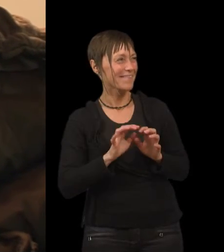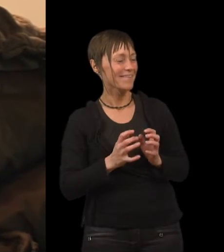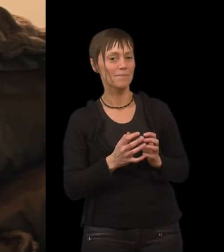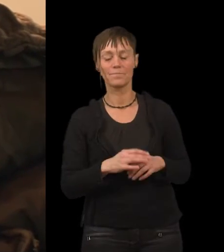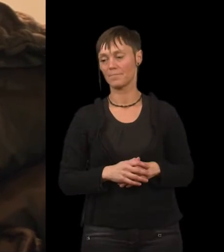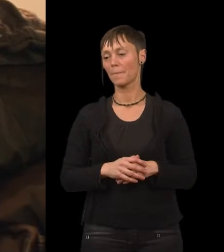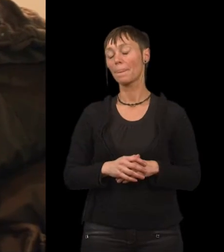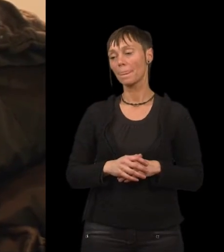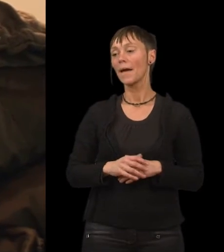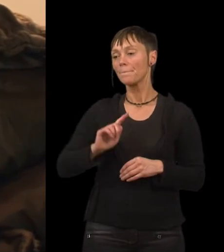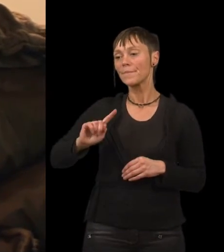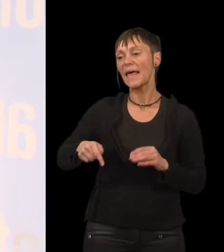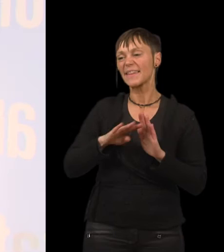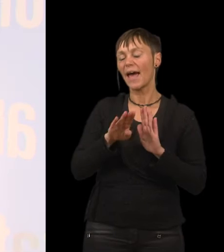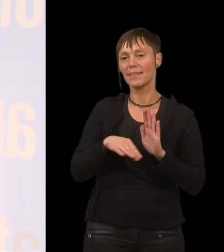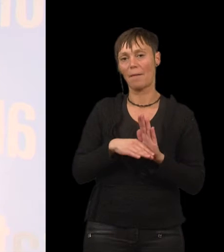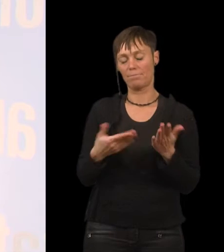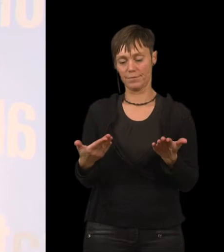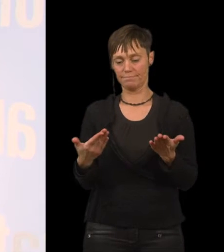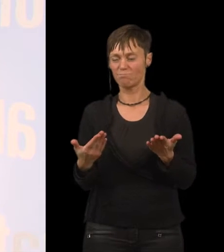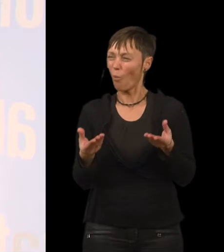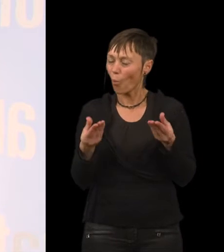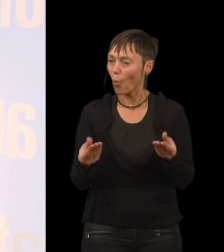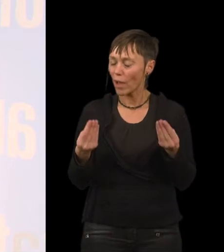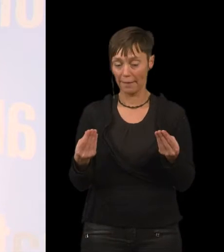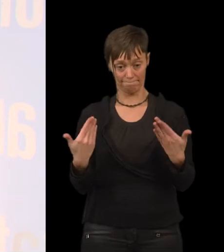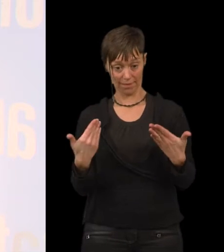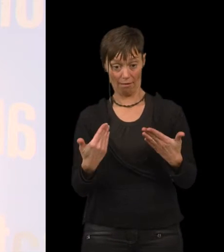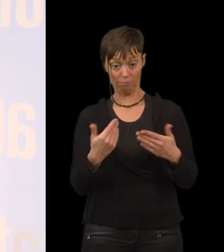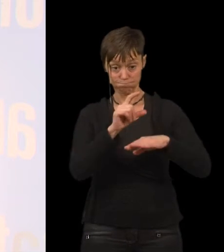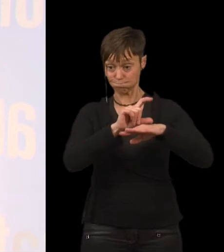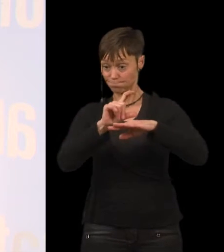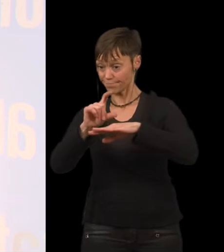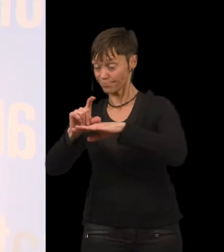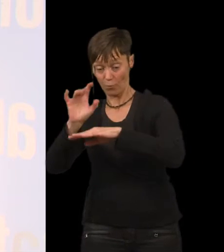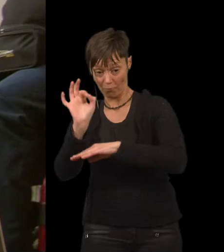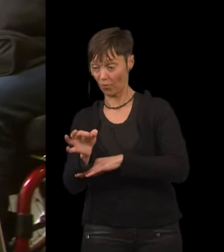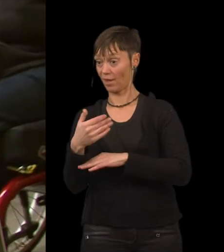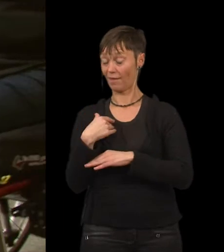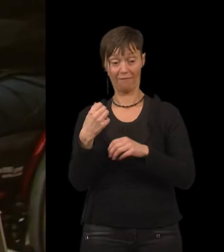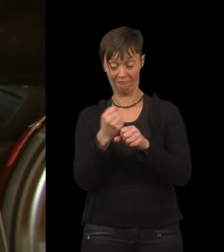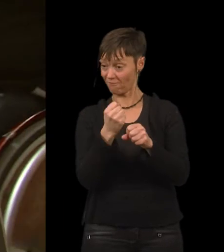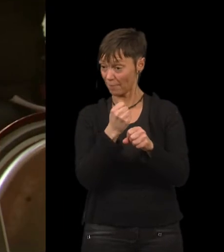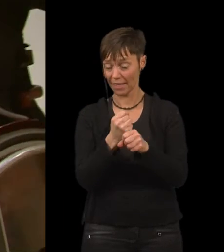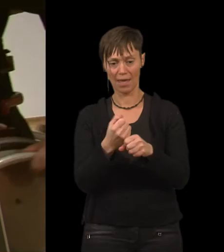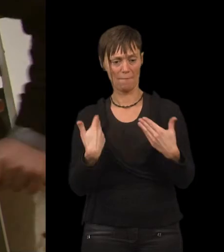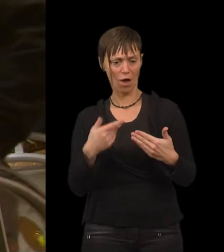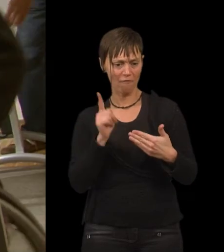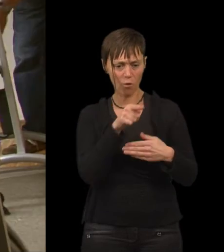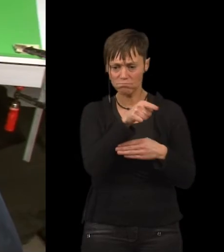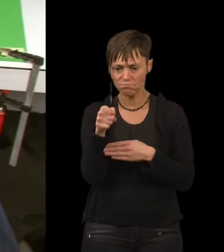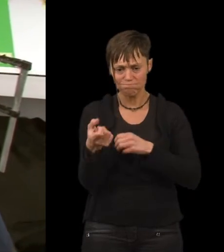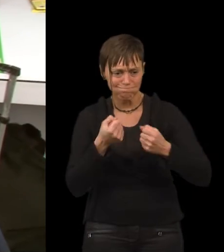c'est vraiment le concret, quoi. Les personnages existent, les personnages ont été fabriqués par l'équipe de caméra. Il faut les animer, il faut les